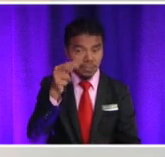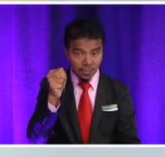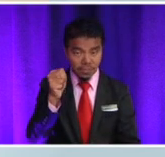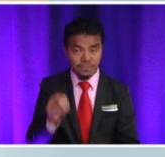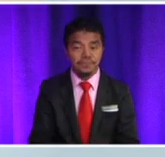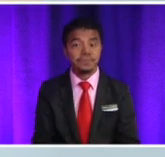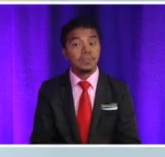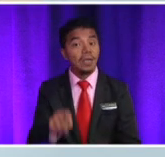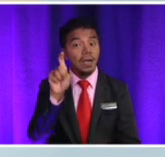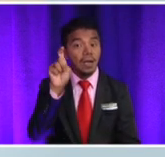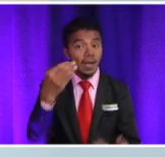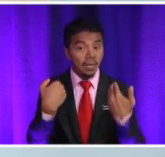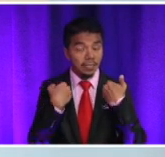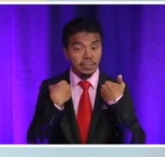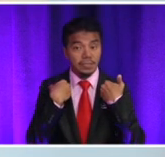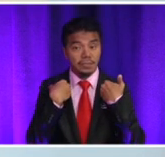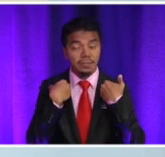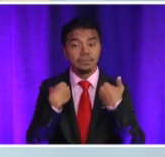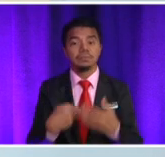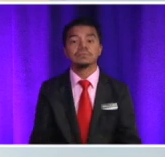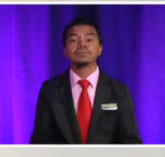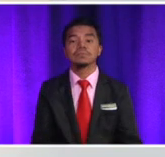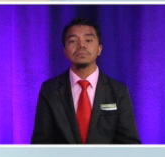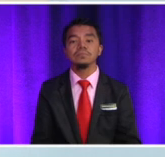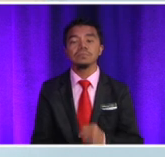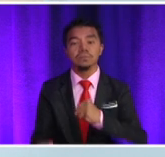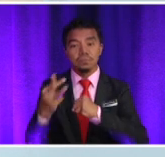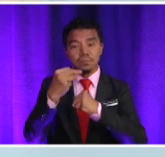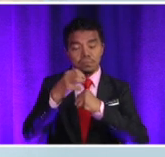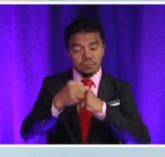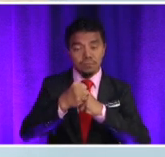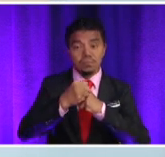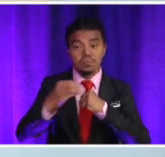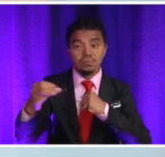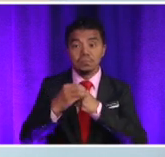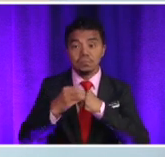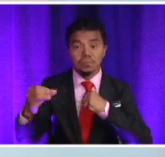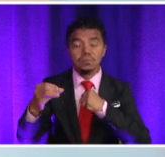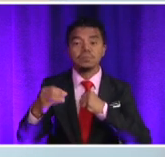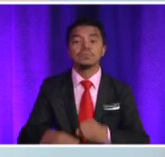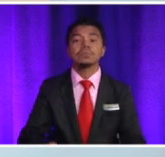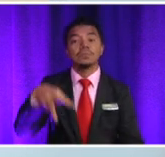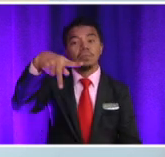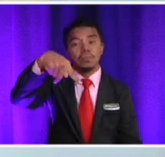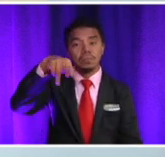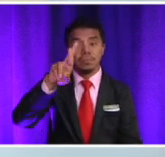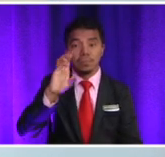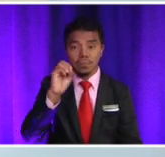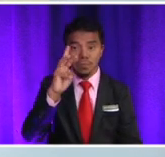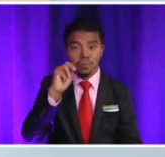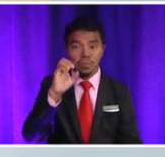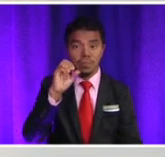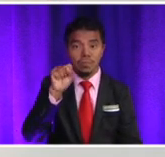promosi untuk menyampaikan kepada pengguna bahwa produk ini atau penghematan ini sedang ada di